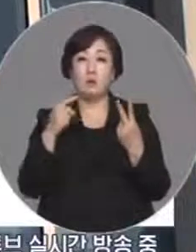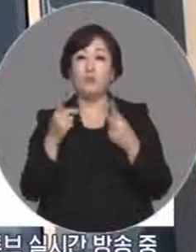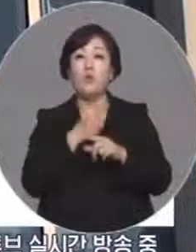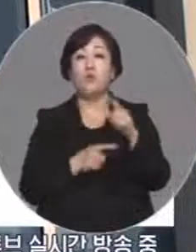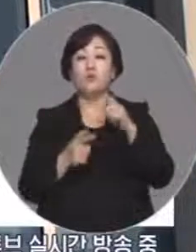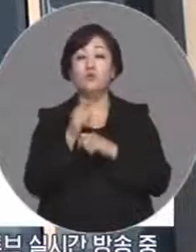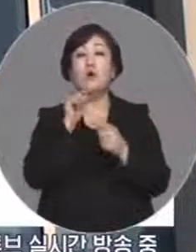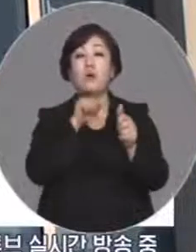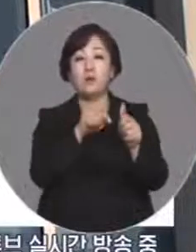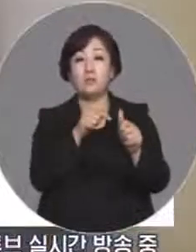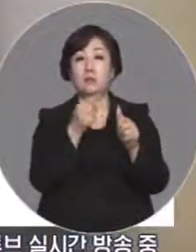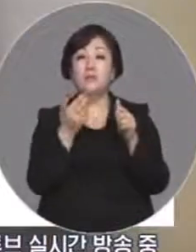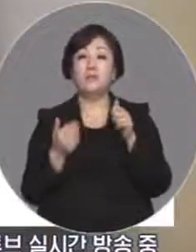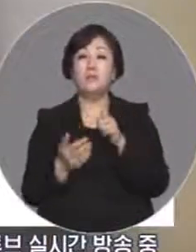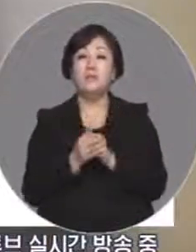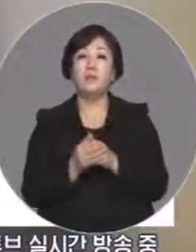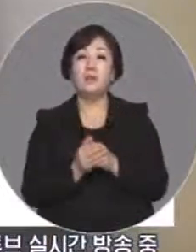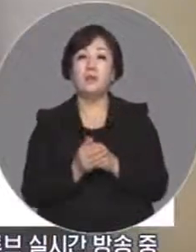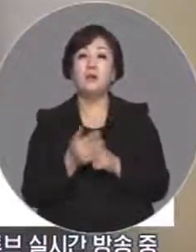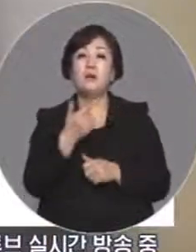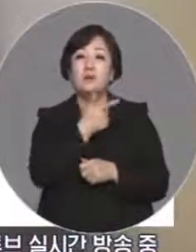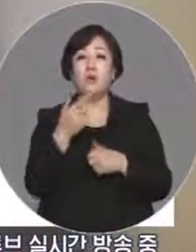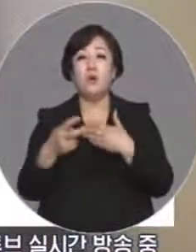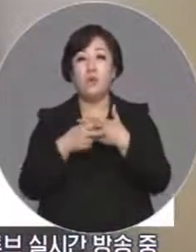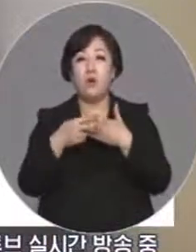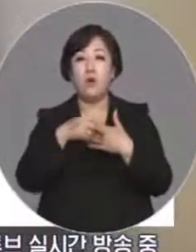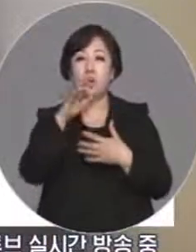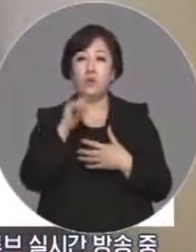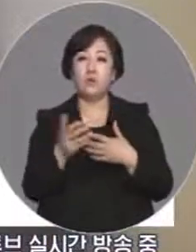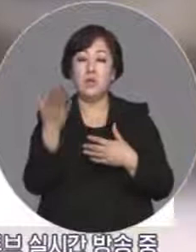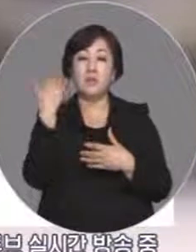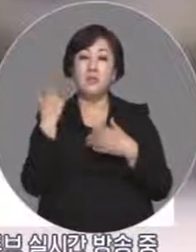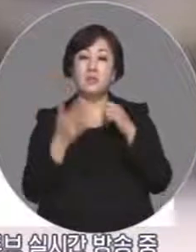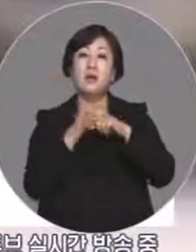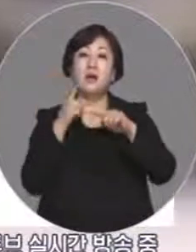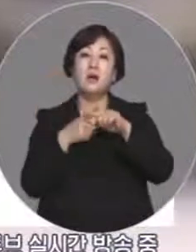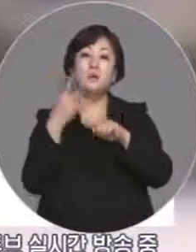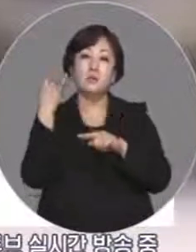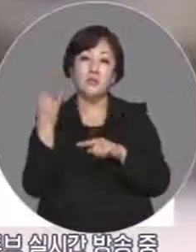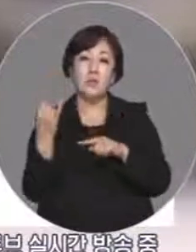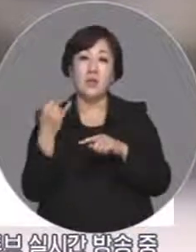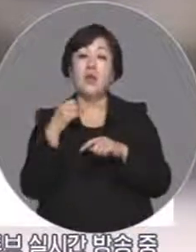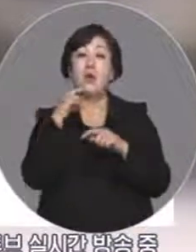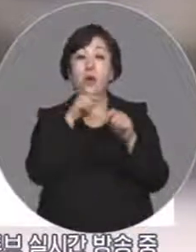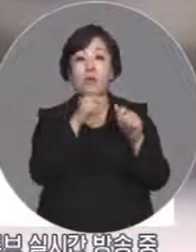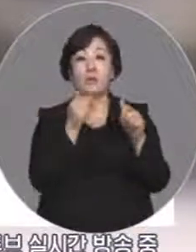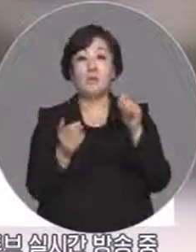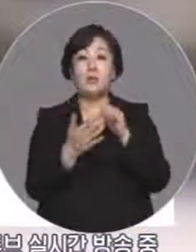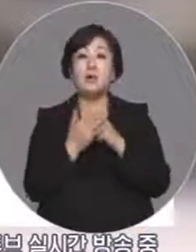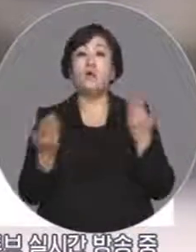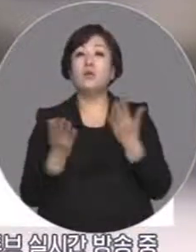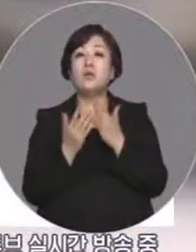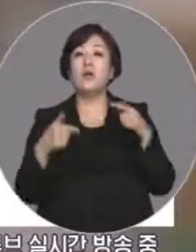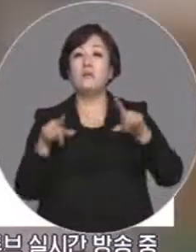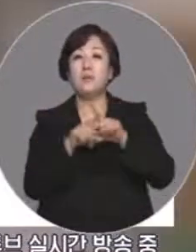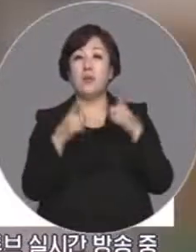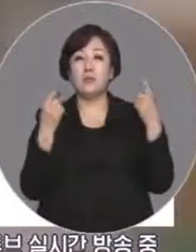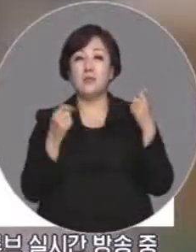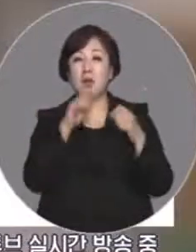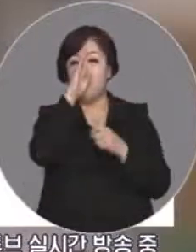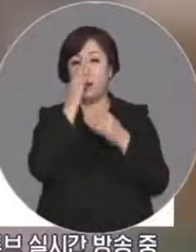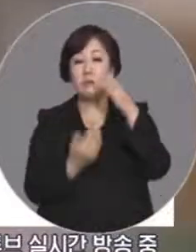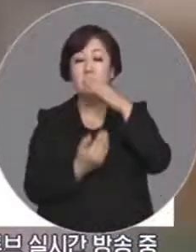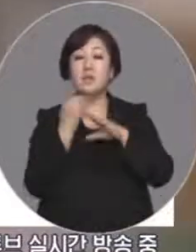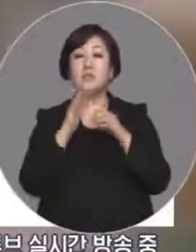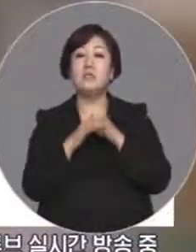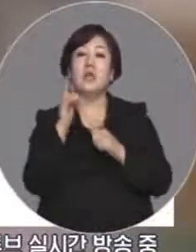추가로 확진됐습니다. 한 대형병원에서는 앞서 한 간호사가 확진된 뒤 동료 간호사 4명과 환자 1명이